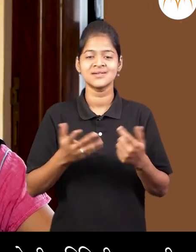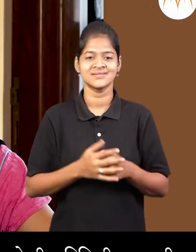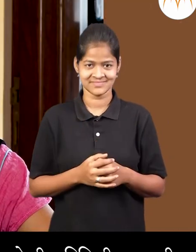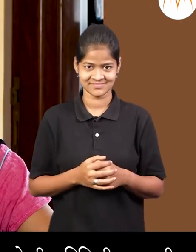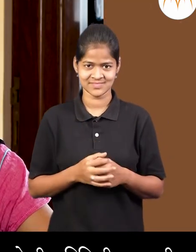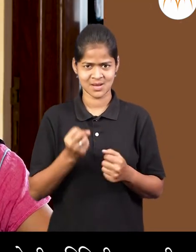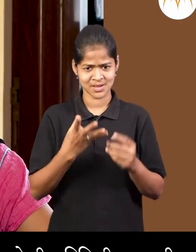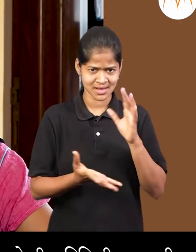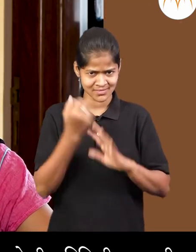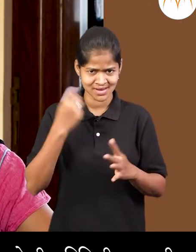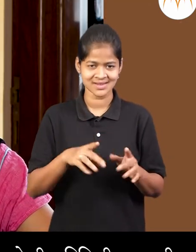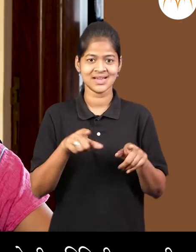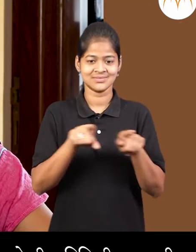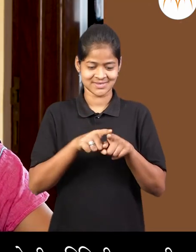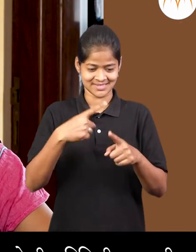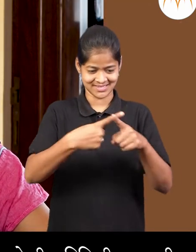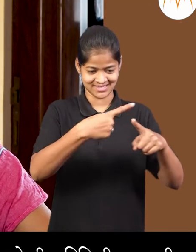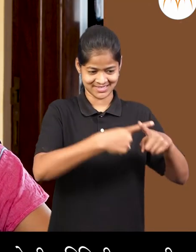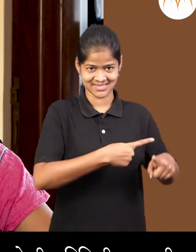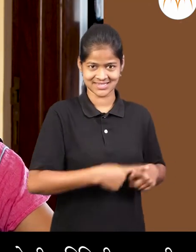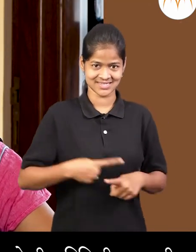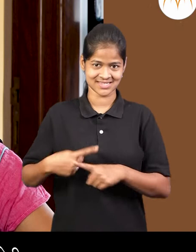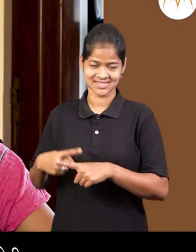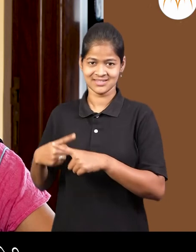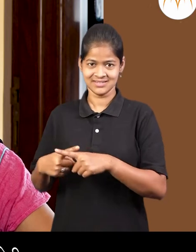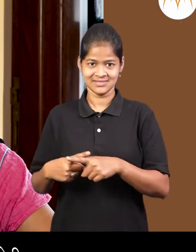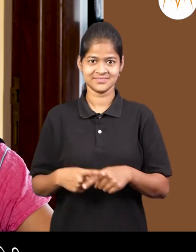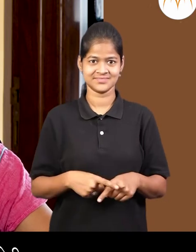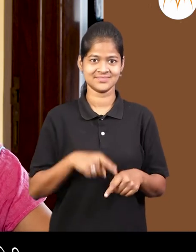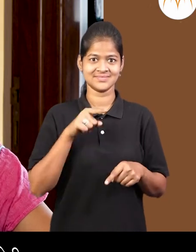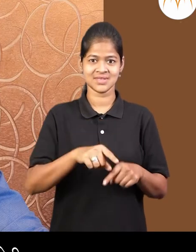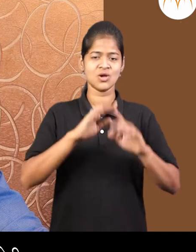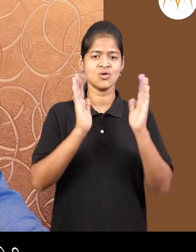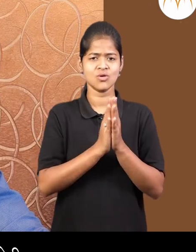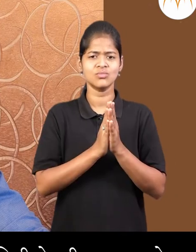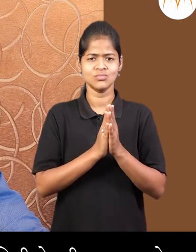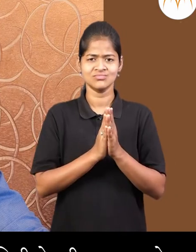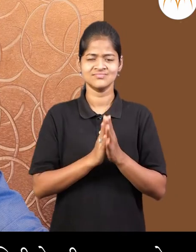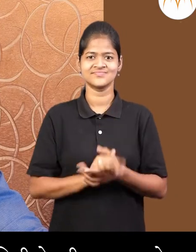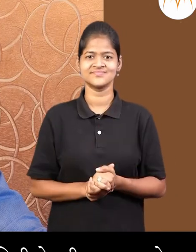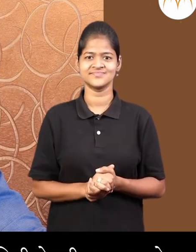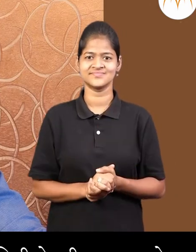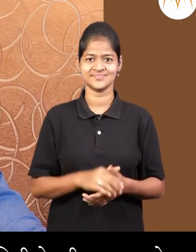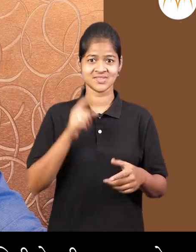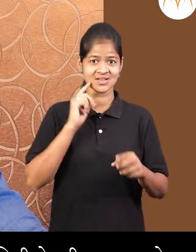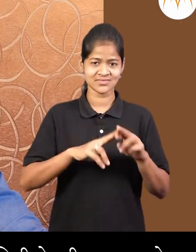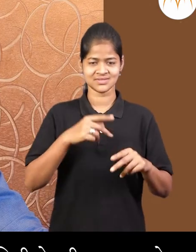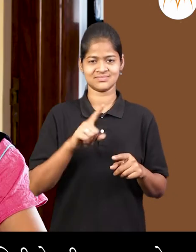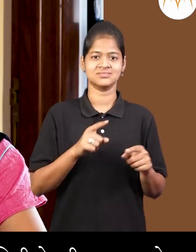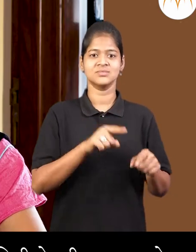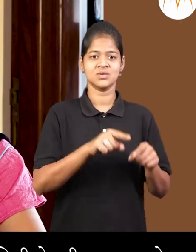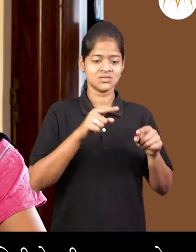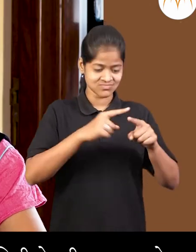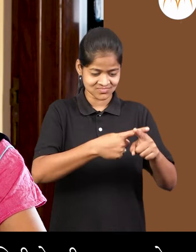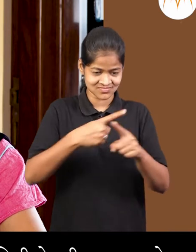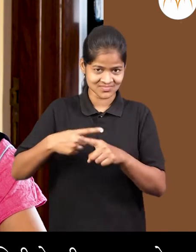जागेवरती कुंपण बांधायचं आहे त्या जागेची परिमिती काढली, म्हणजे सगळ्या बाजूंची बेरीज. एकरी कुंपण टाकायचं असेल तर